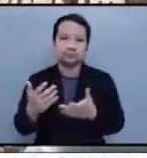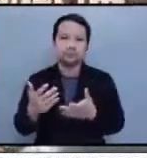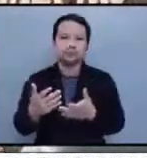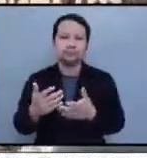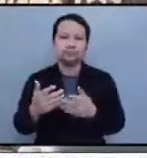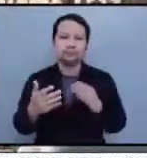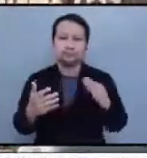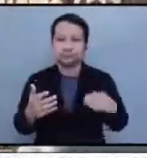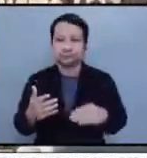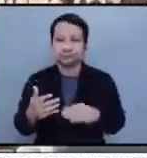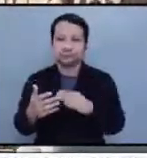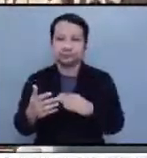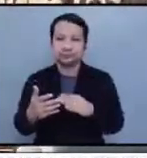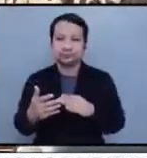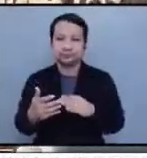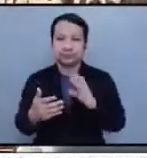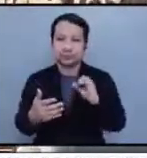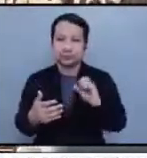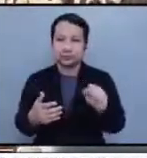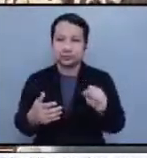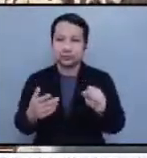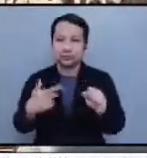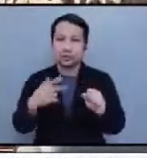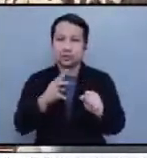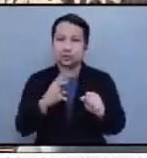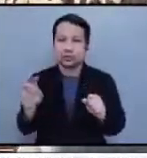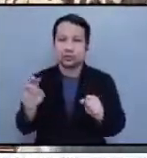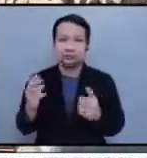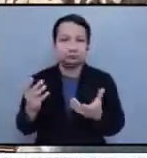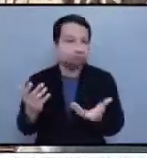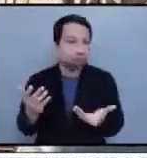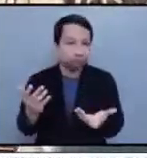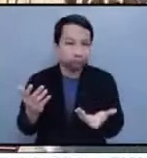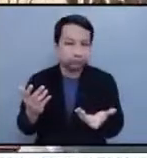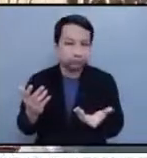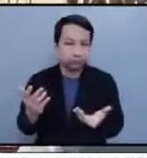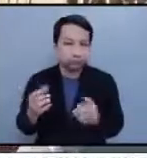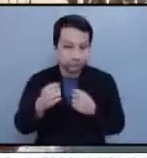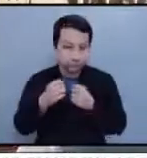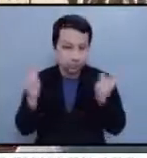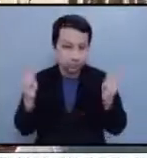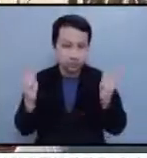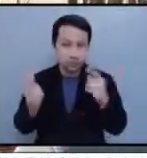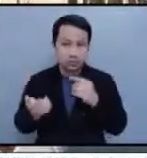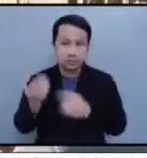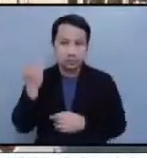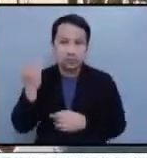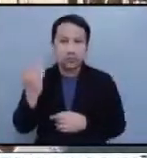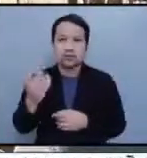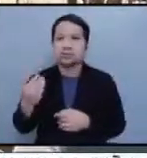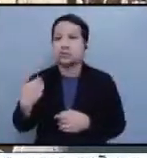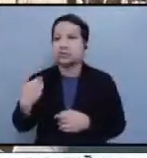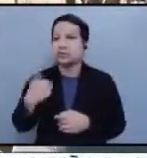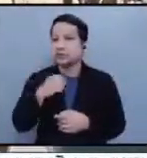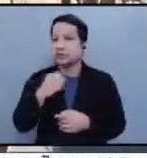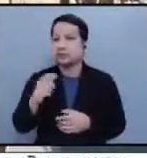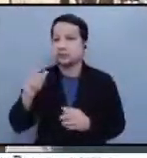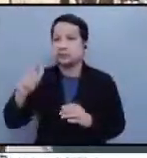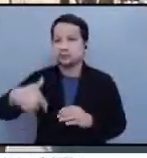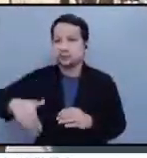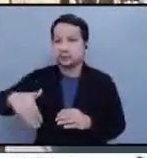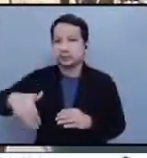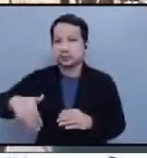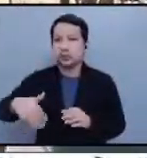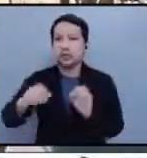sa Commonwealth Avenue westbound. So sa ating mga kabibe, gising na ng maaga para hindi maliit sa inyong mga paroroonan o kaya pwede yung